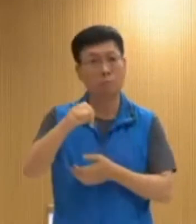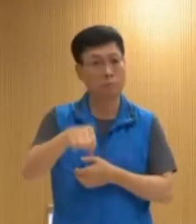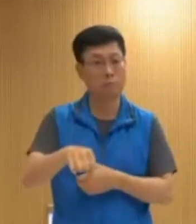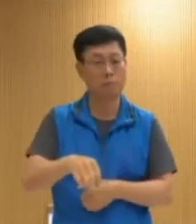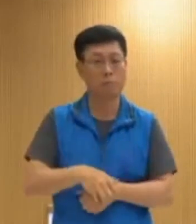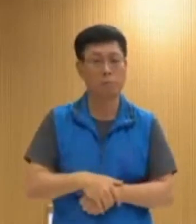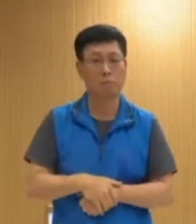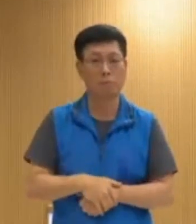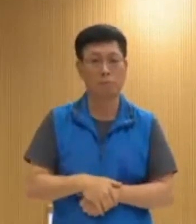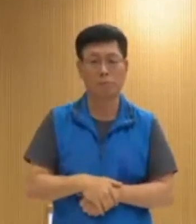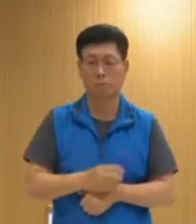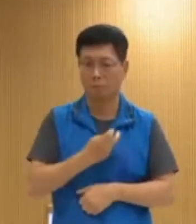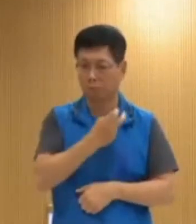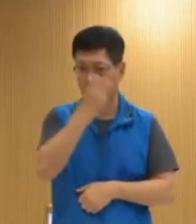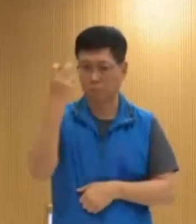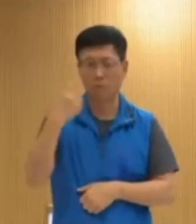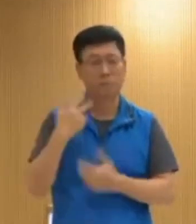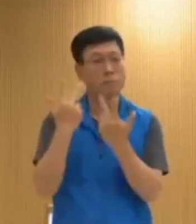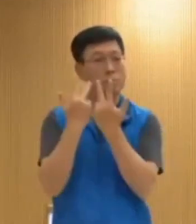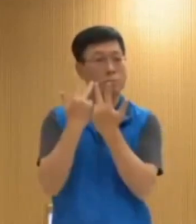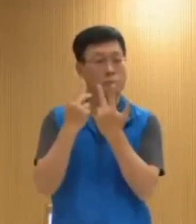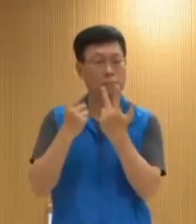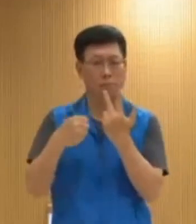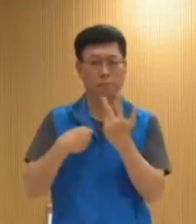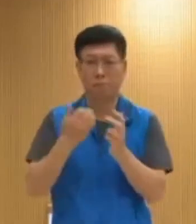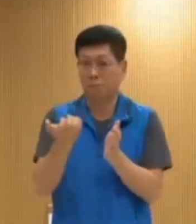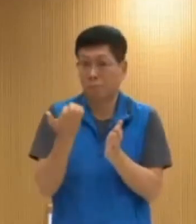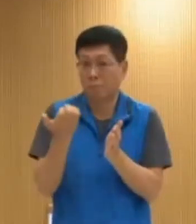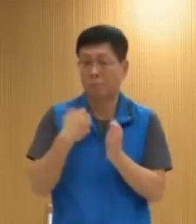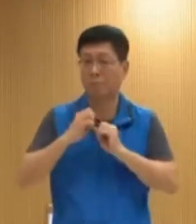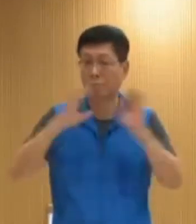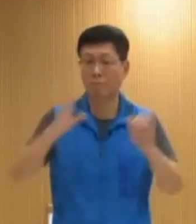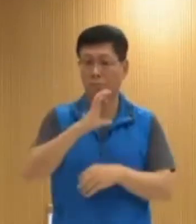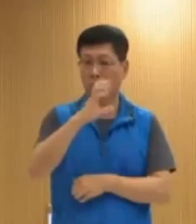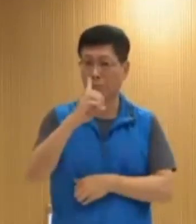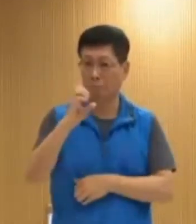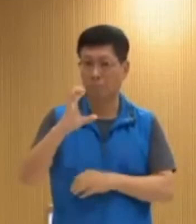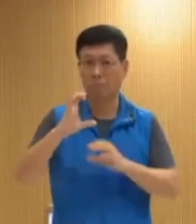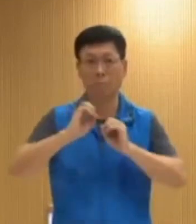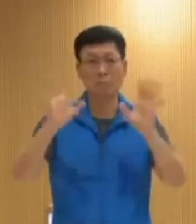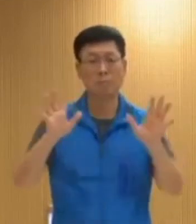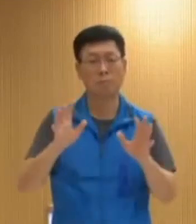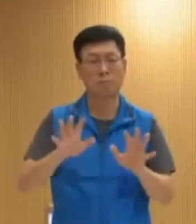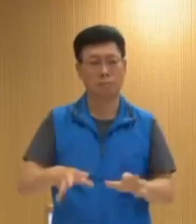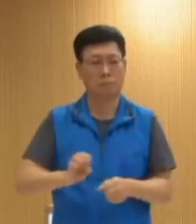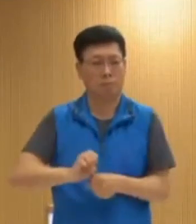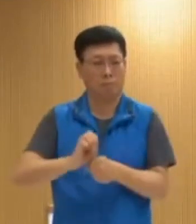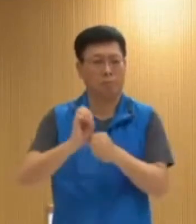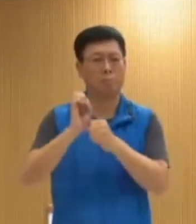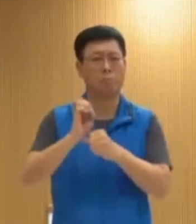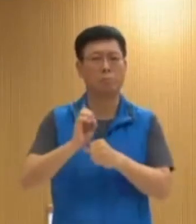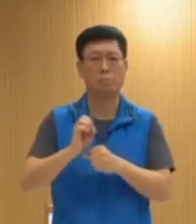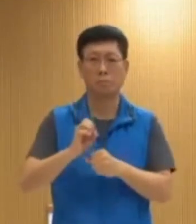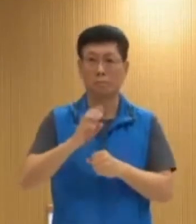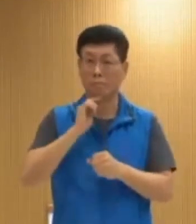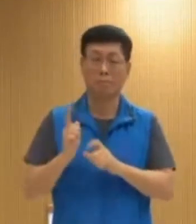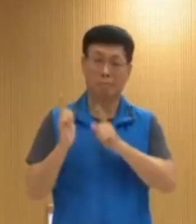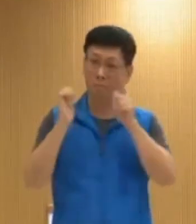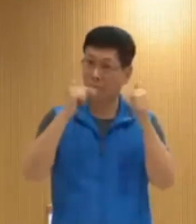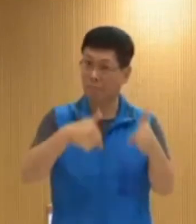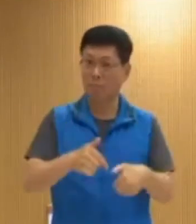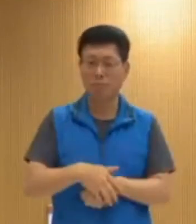次可以看到新北市刚刚 CDC 的公布，新北市在一整